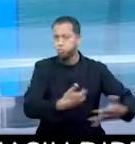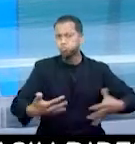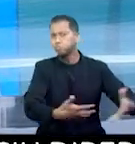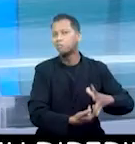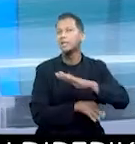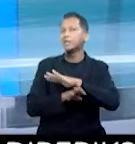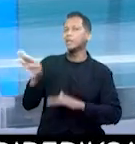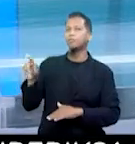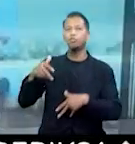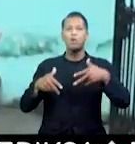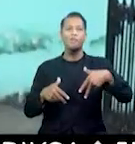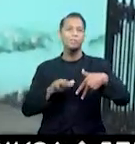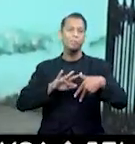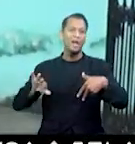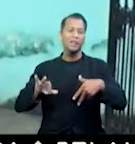Barat.